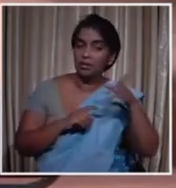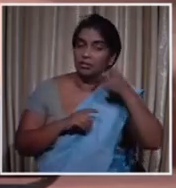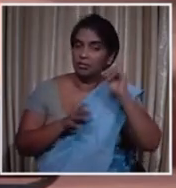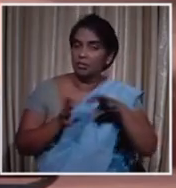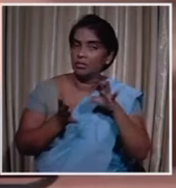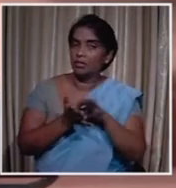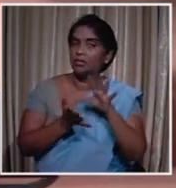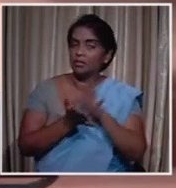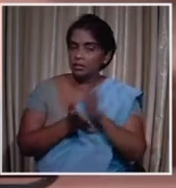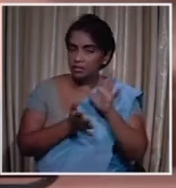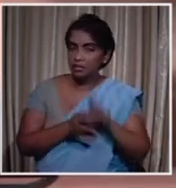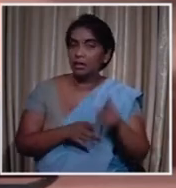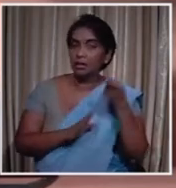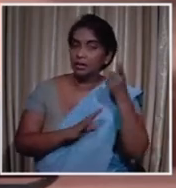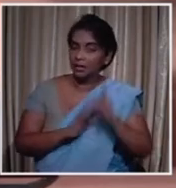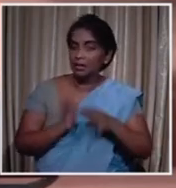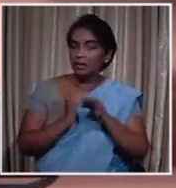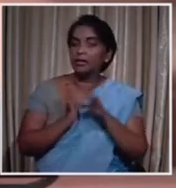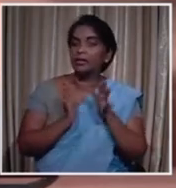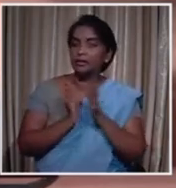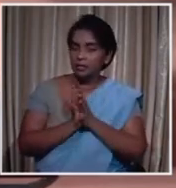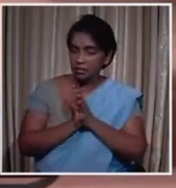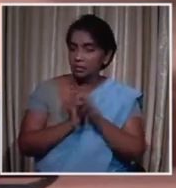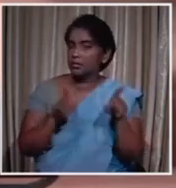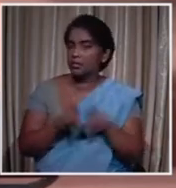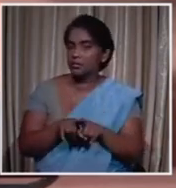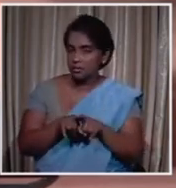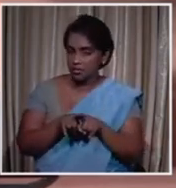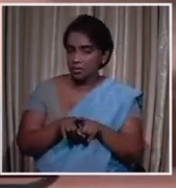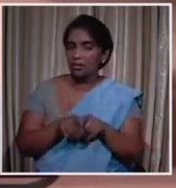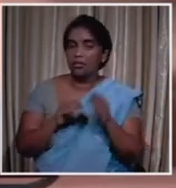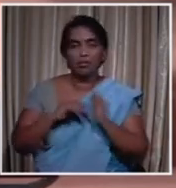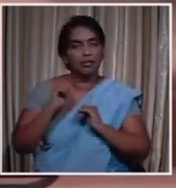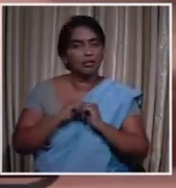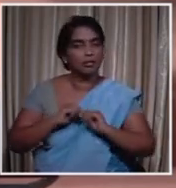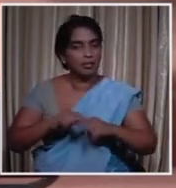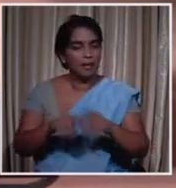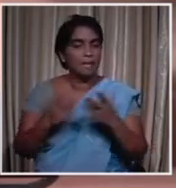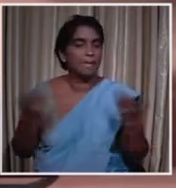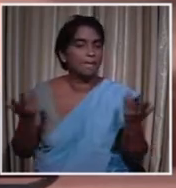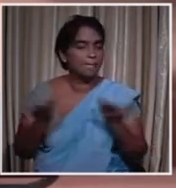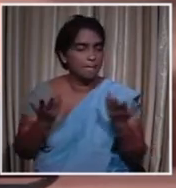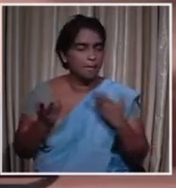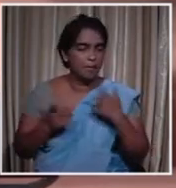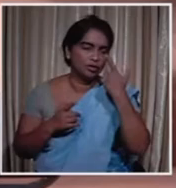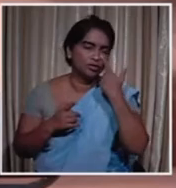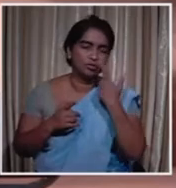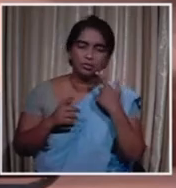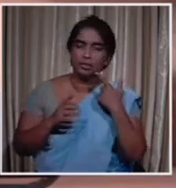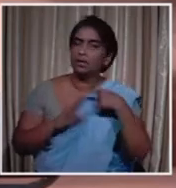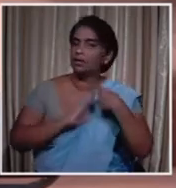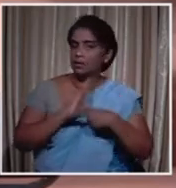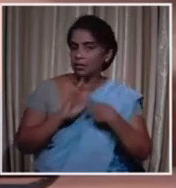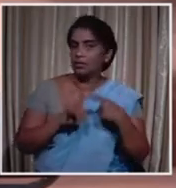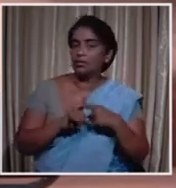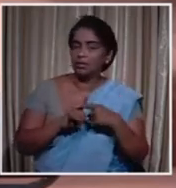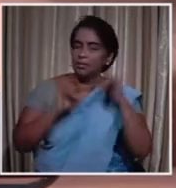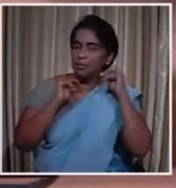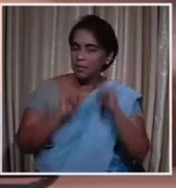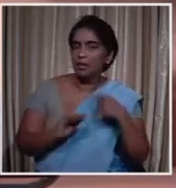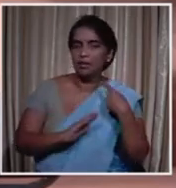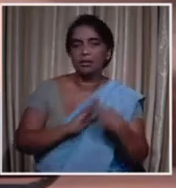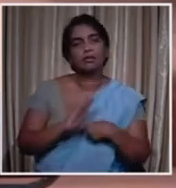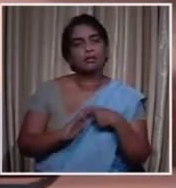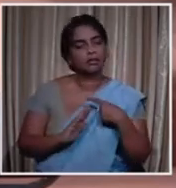கட்டளைகளை பிறப்பித்தால், அந்த கட்டளைகளை நிறைவேற்ற முடியாத ஒரு அராஜக நாடாக இது தென்படவில்லையா? நீதிமன்ற கட்டளையை